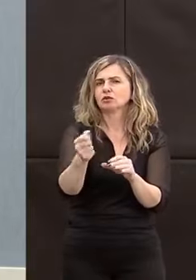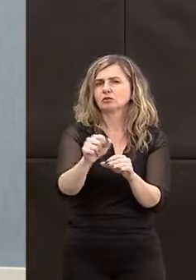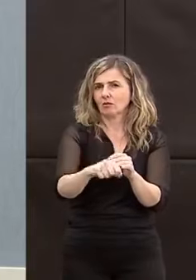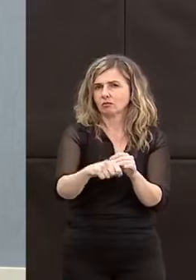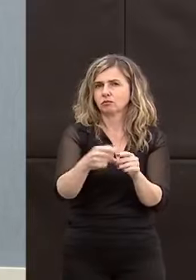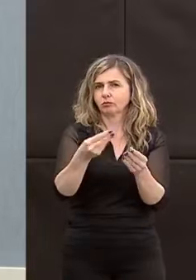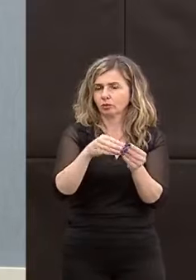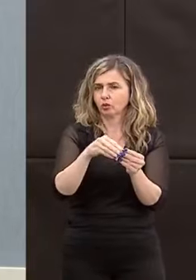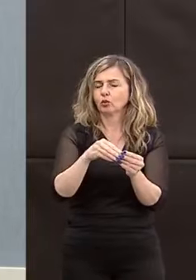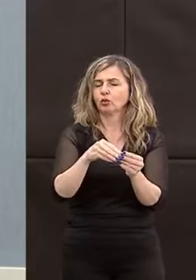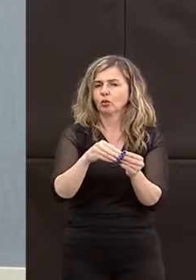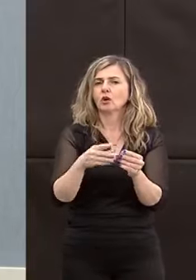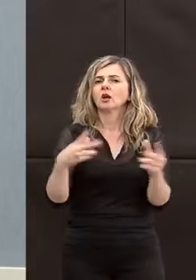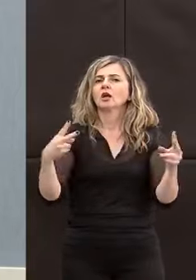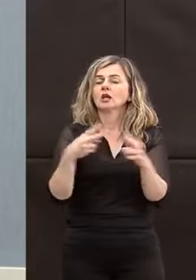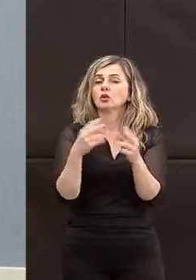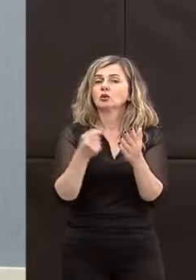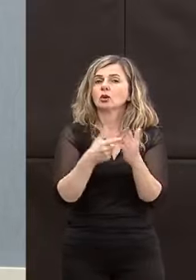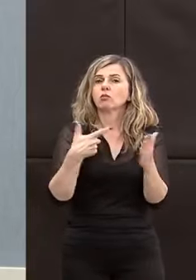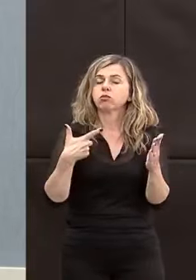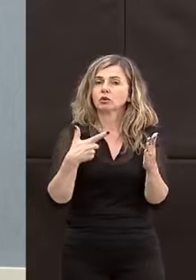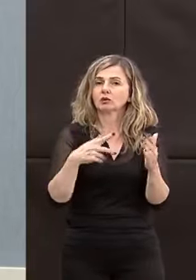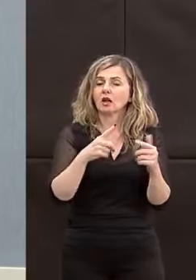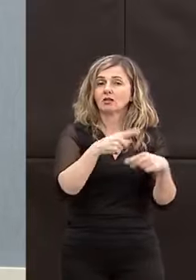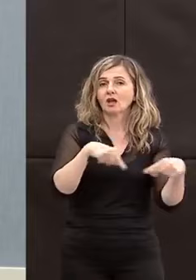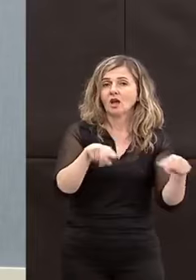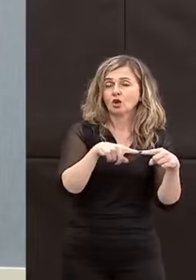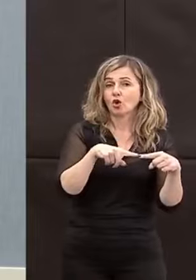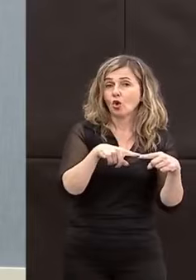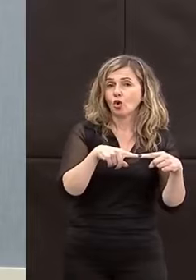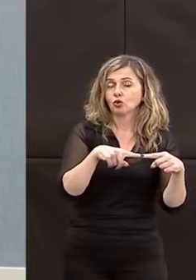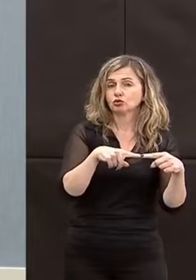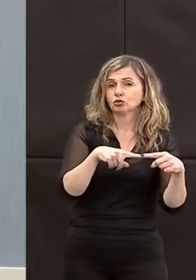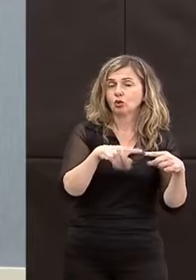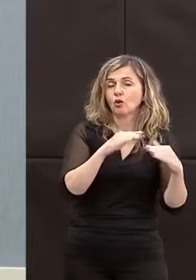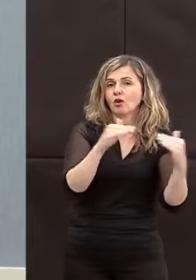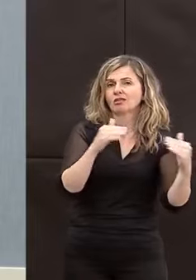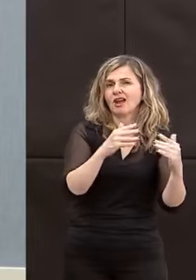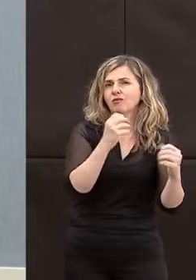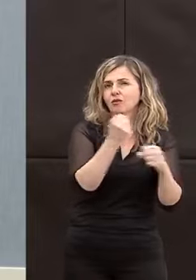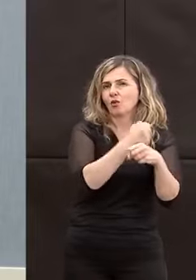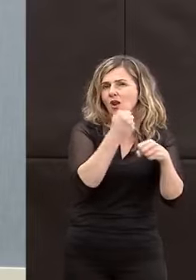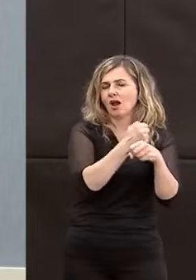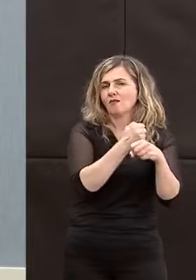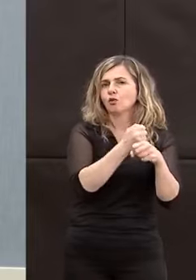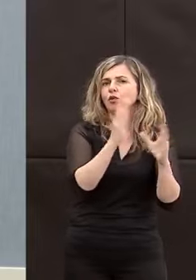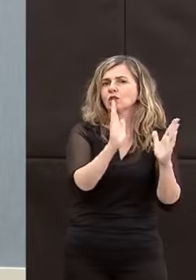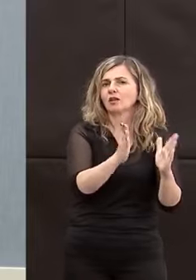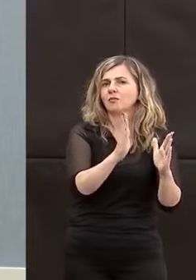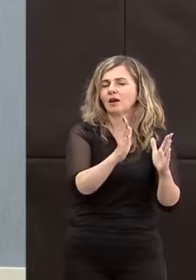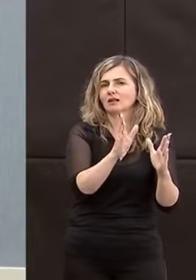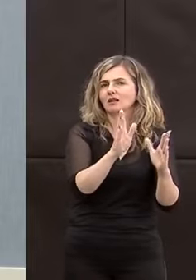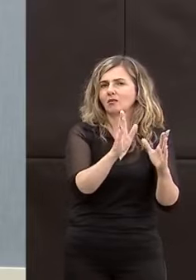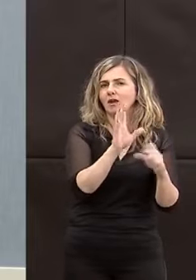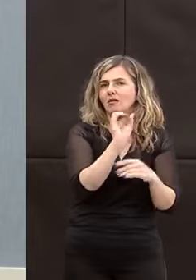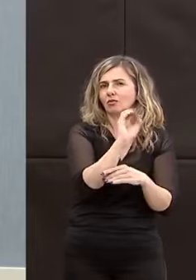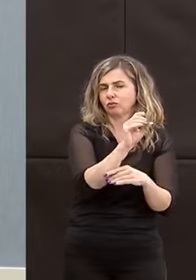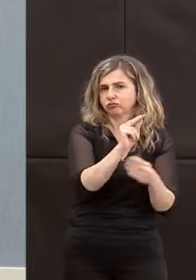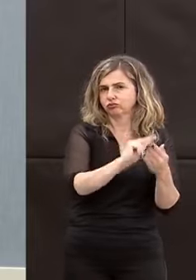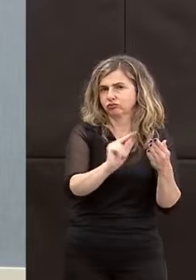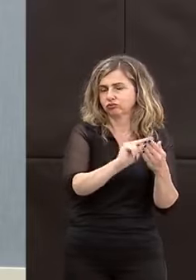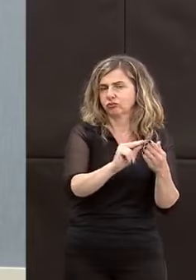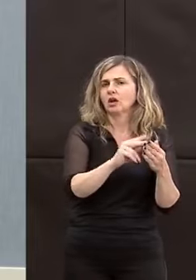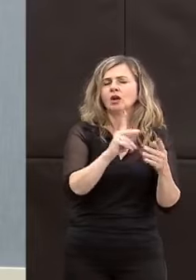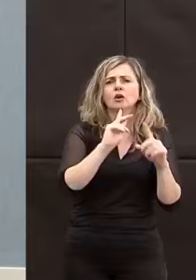ulteriore incontro importante fra quello che è il nostro tavolo di lavoro il tavolo proprio della del dipartimento con tutti gli esperti che sta tenendo